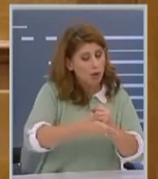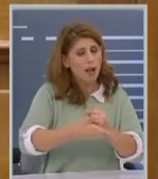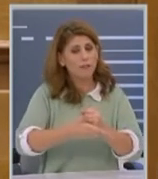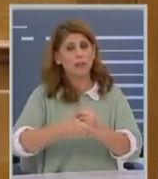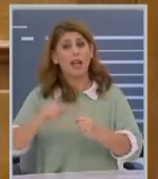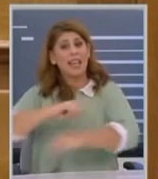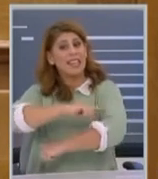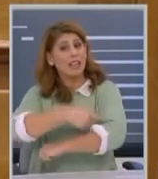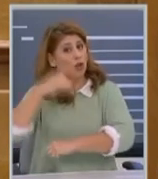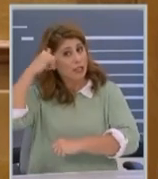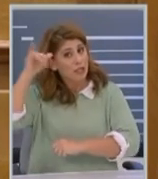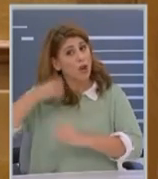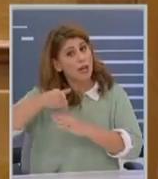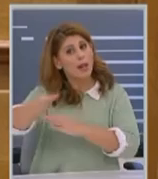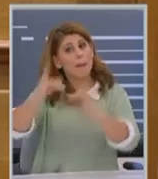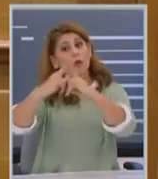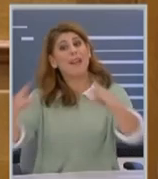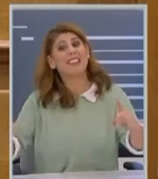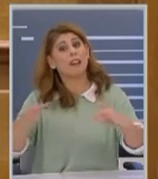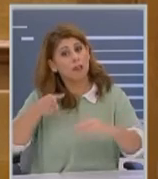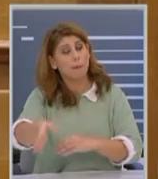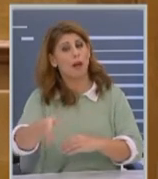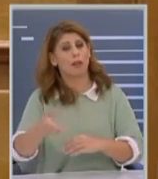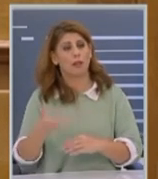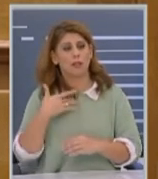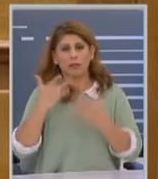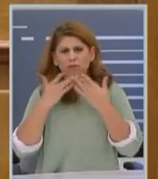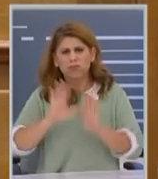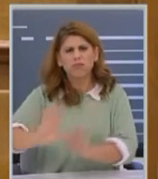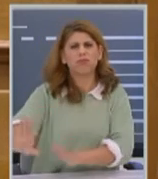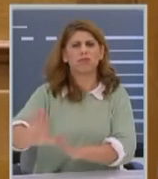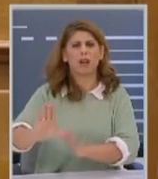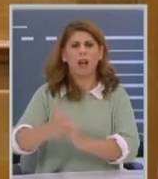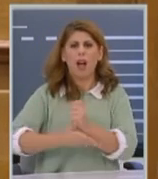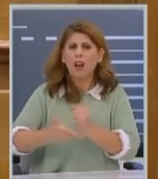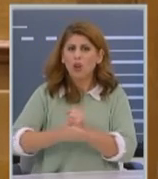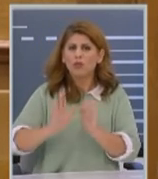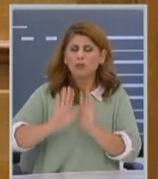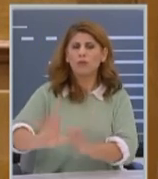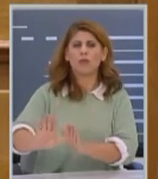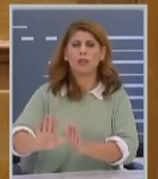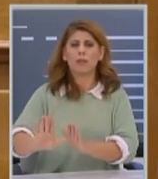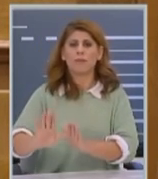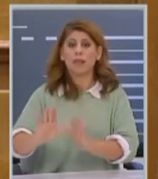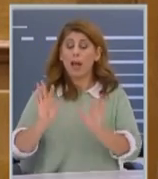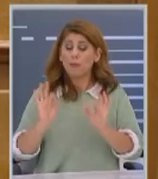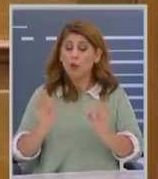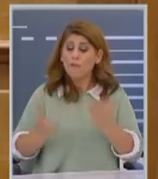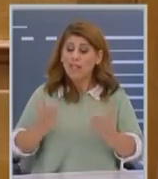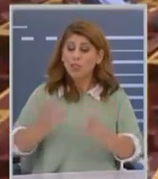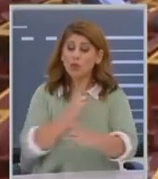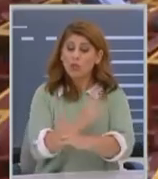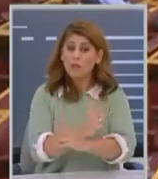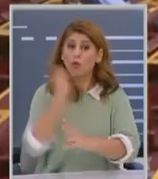το κάνουμε. Είναι απόλυτη ανάγκη, γιατί εγκαταλείφθηκε ο αγροτικός χώρος από τον φυσικό του σύμβουλο,